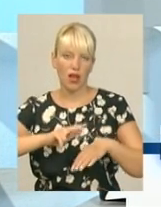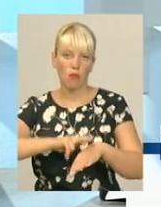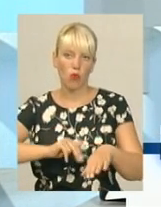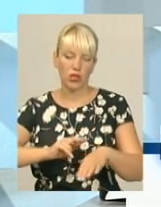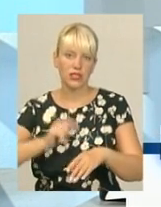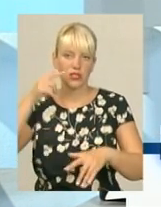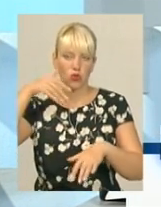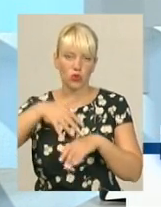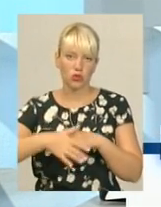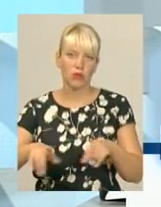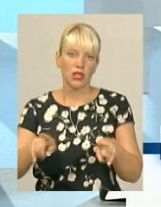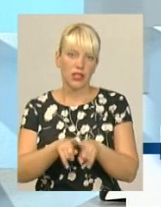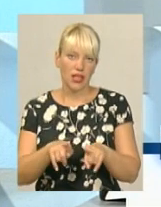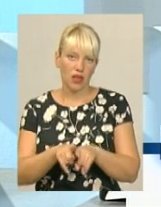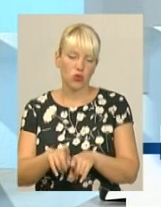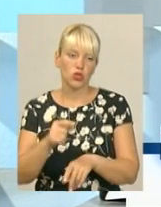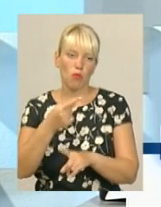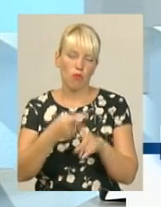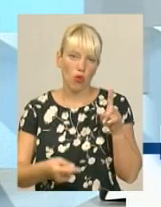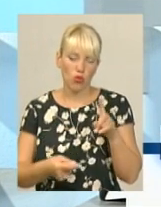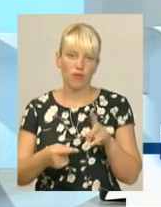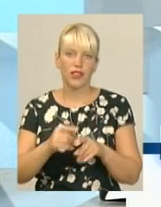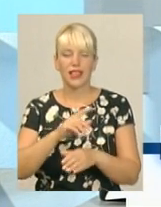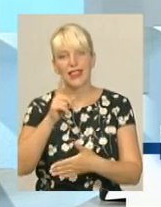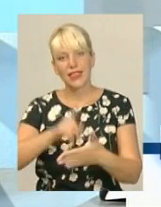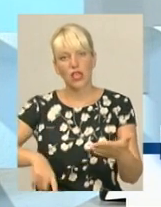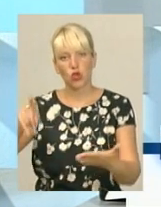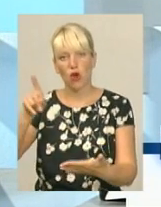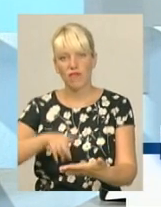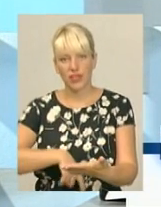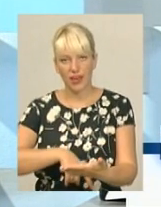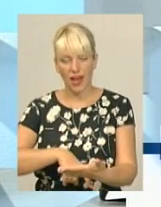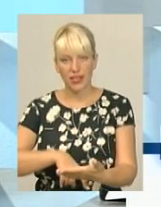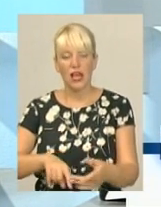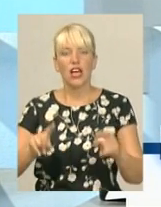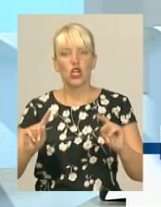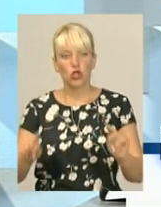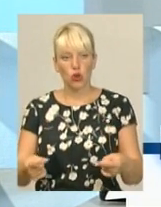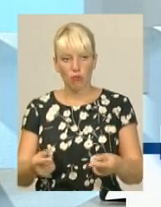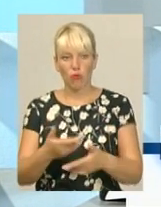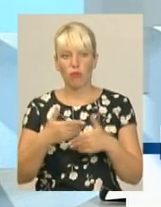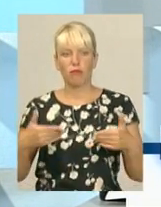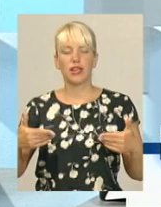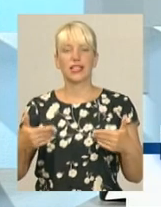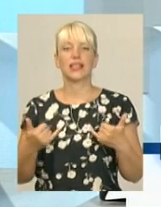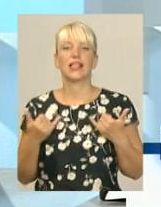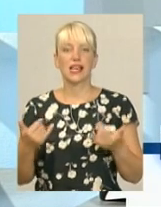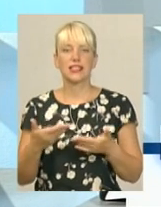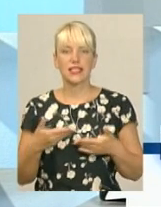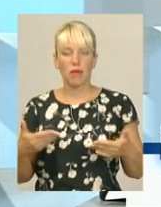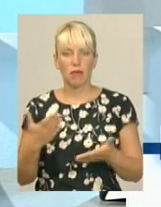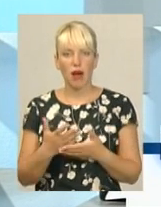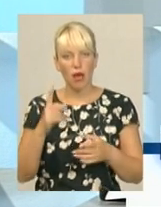і зрозуміло, також половина не довіряє. Тому ми маємо для себе